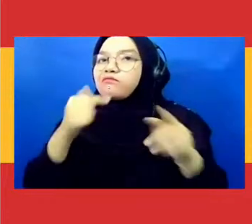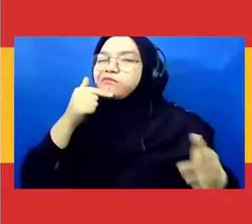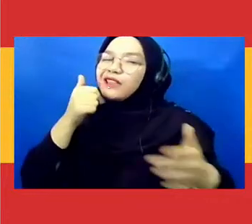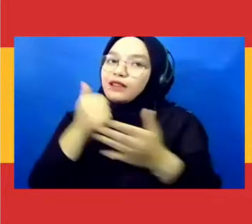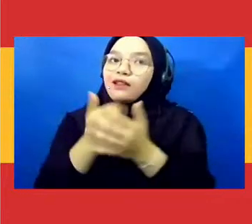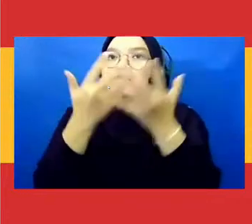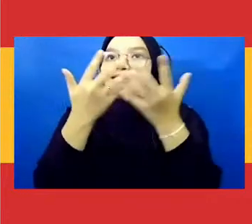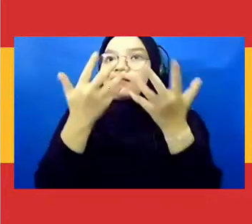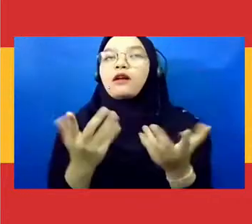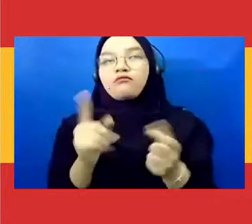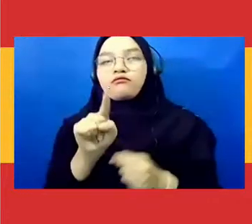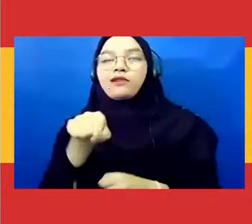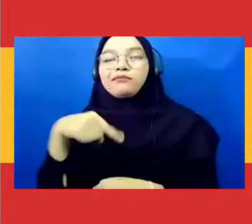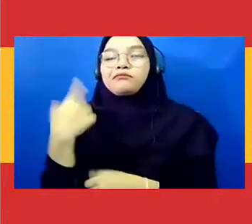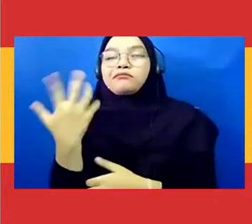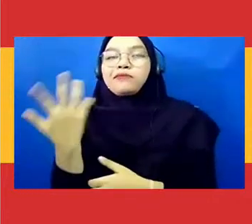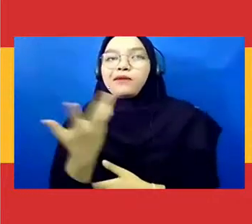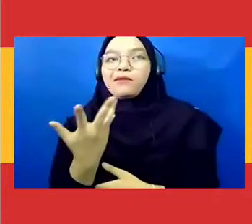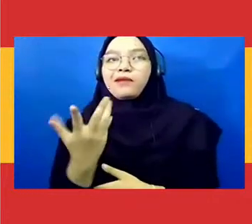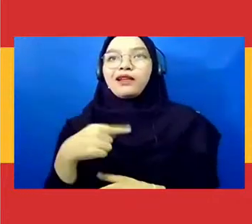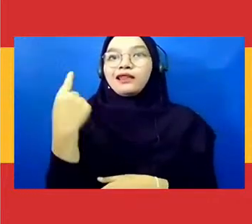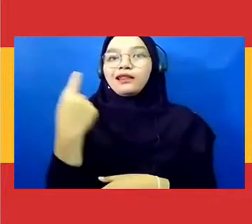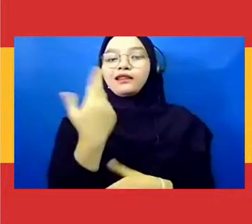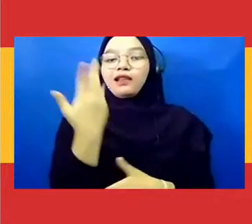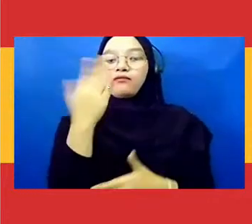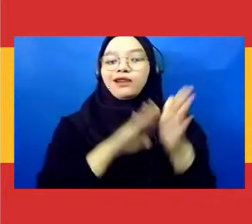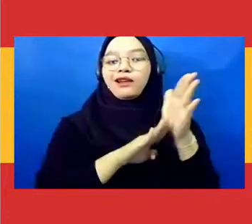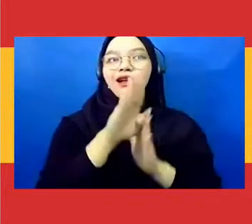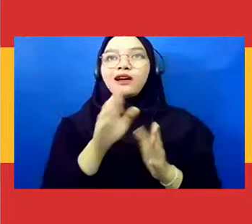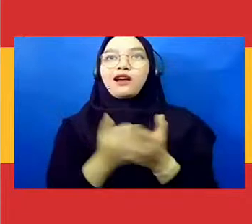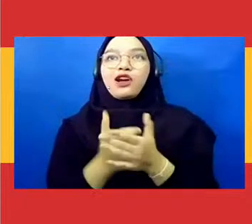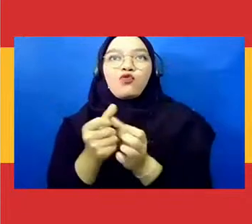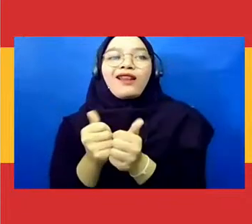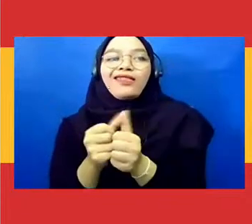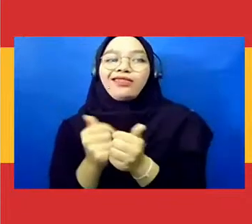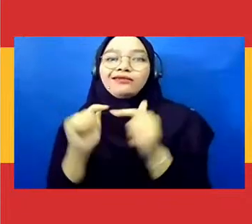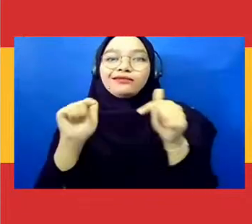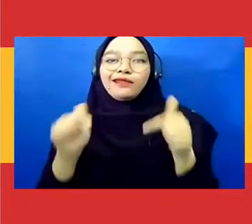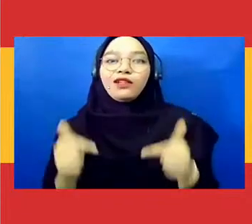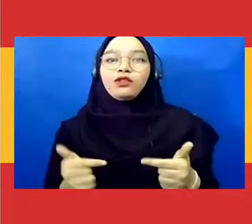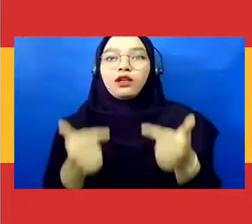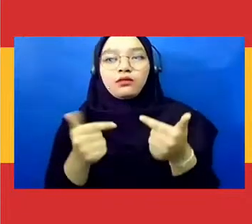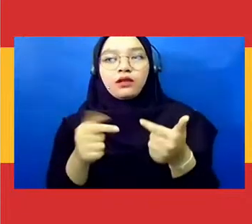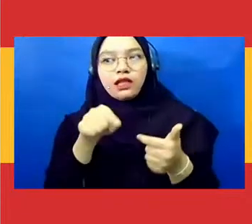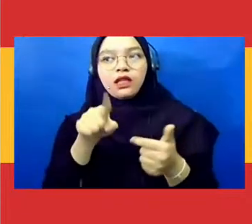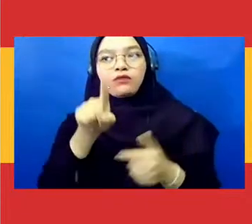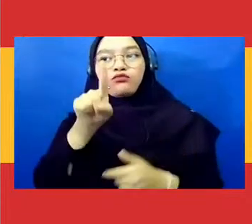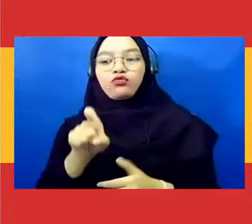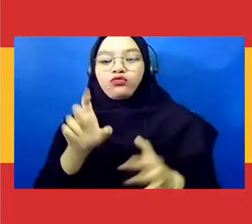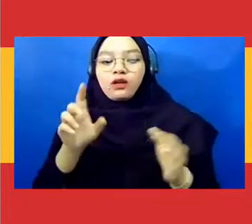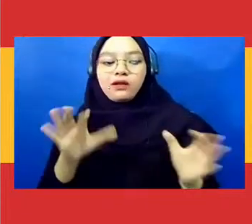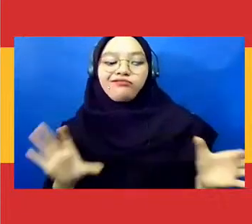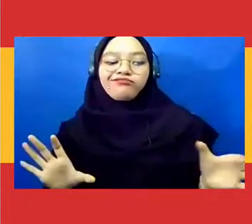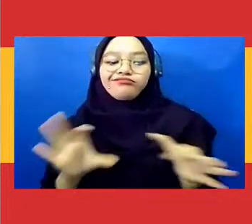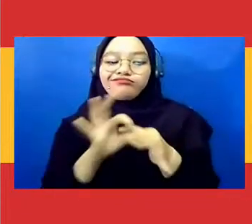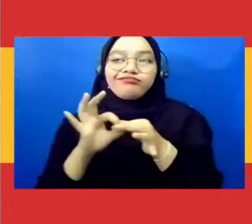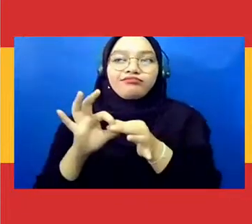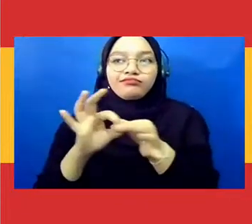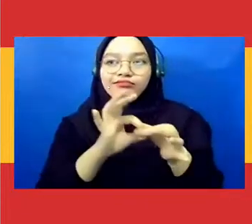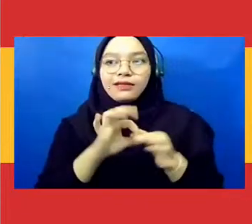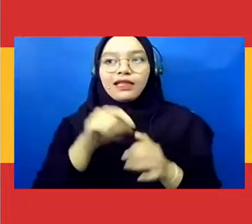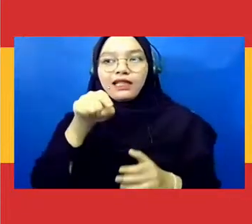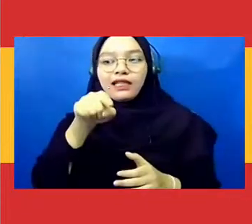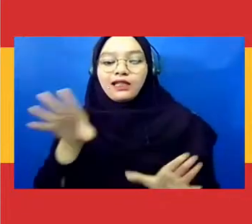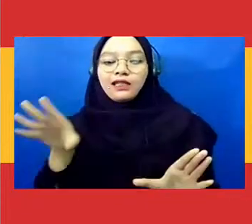kita dalam kehidupan kita tentunya, dan perlu sinergisitas. Dan dalam hal ini kita masuk pada tanggung